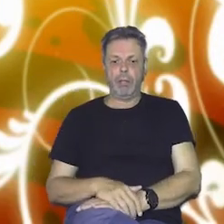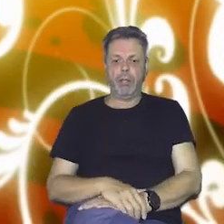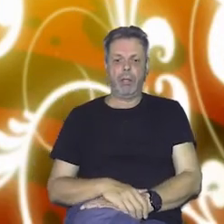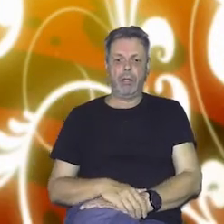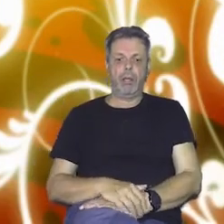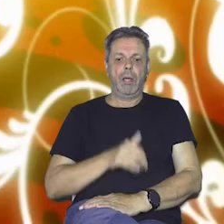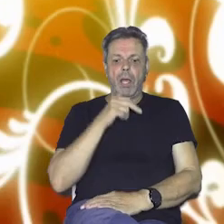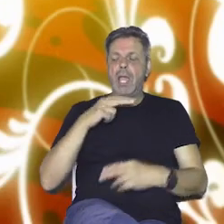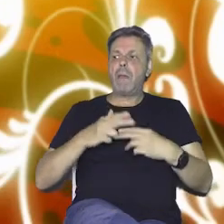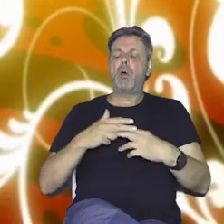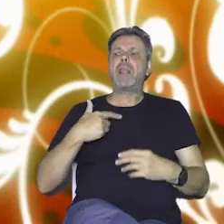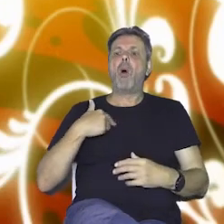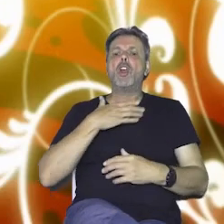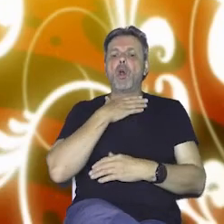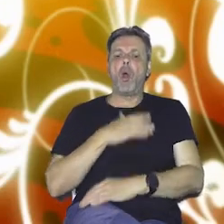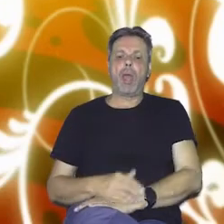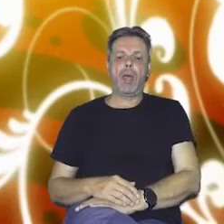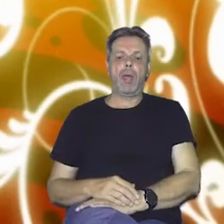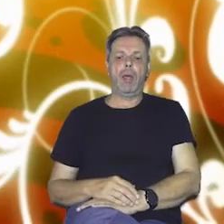I pored moje škole